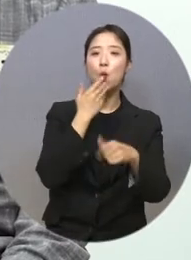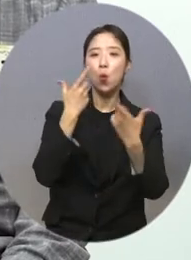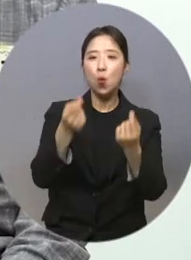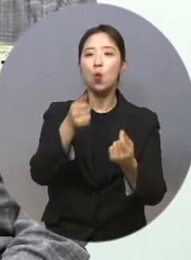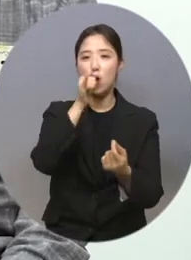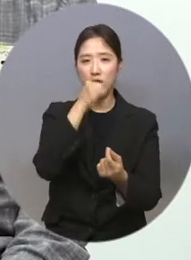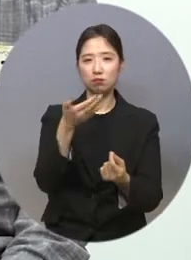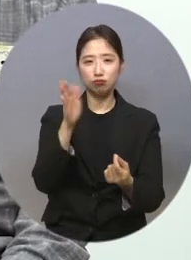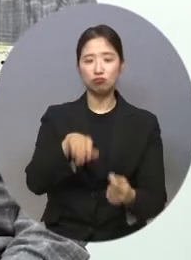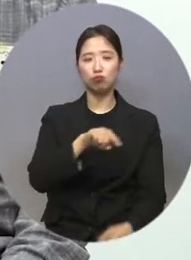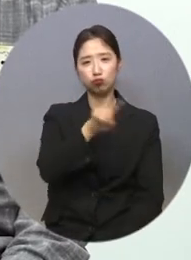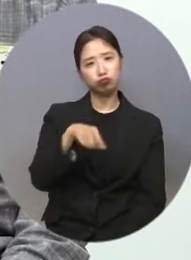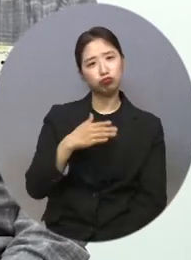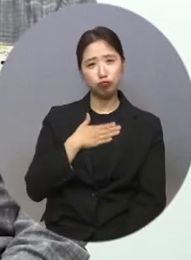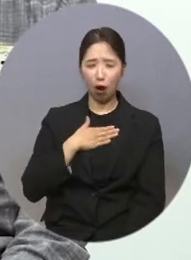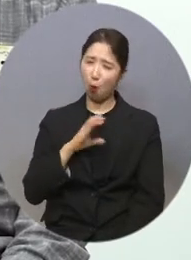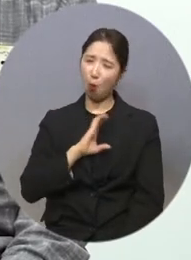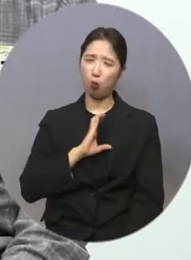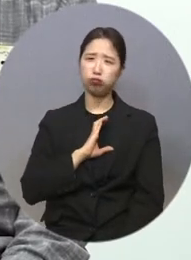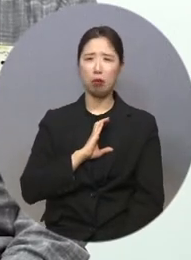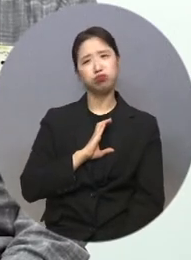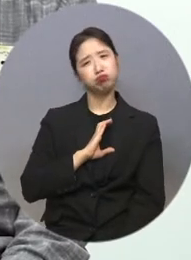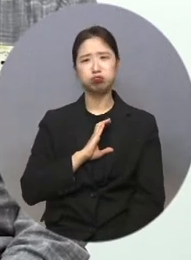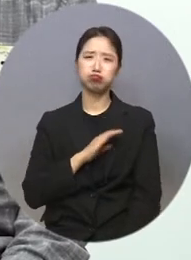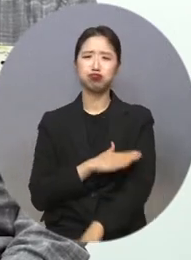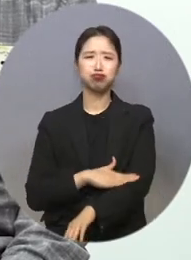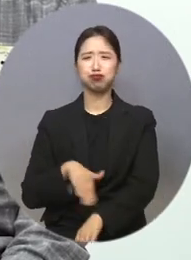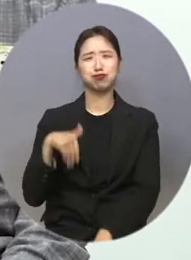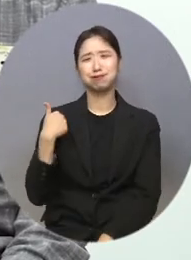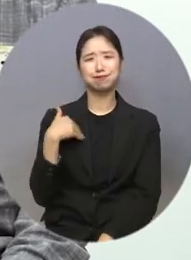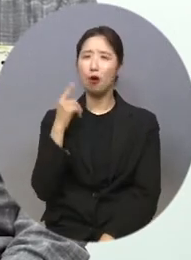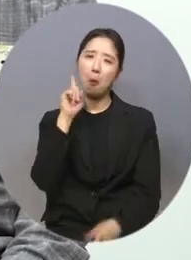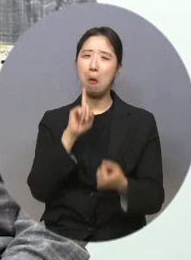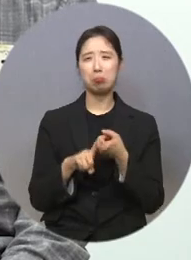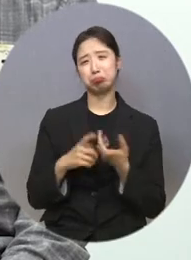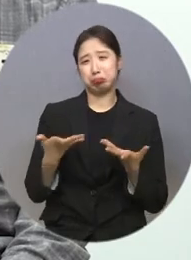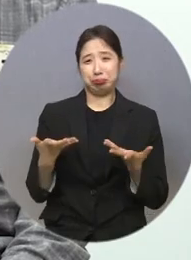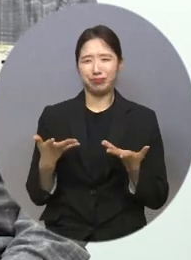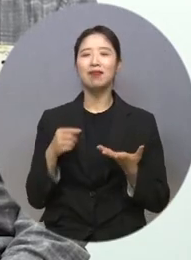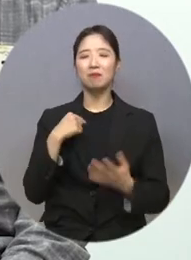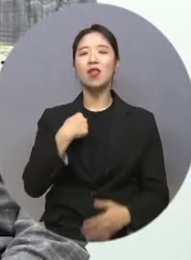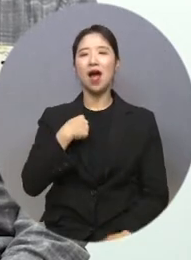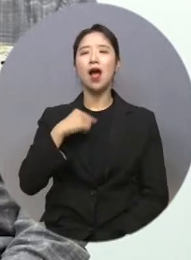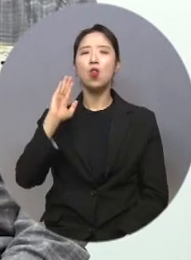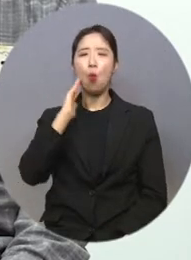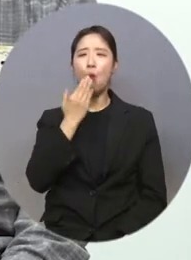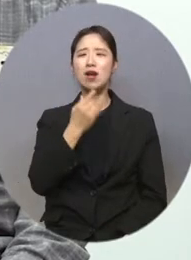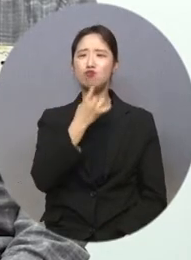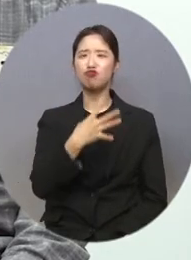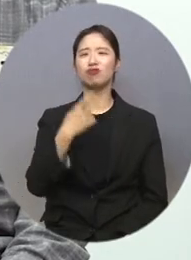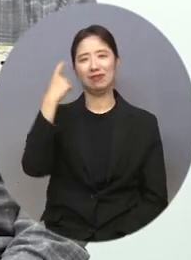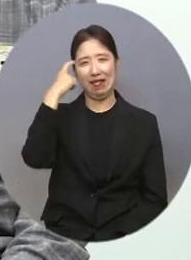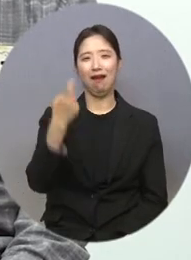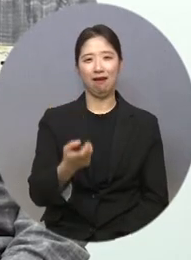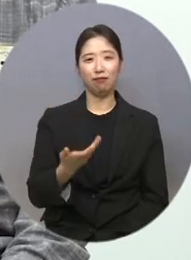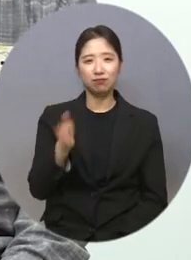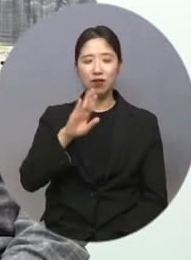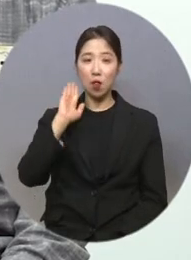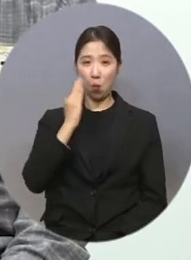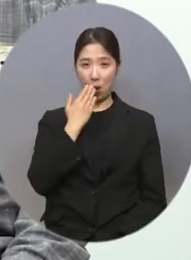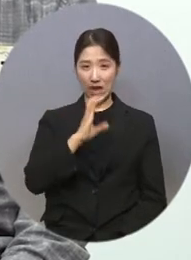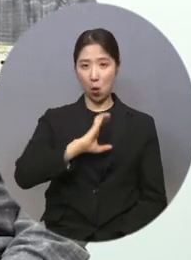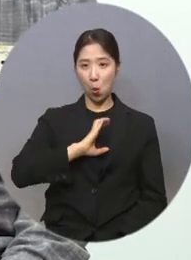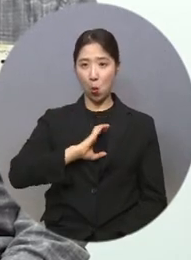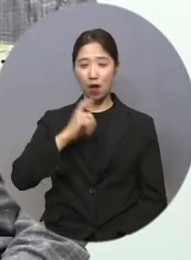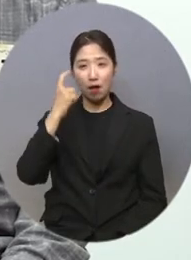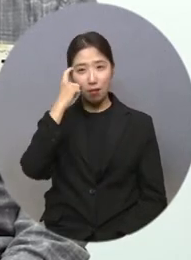그분들은 내가 코다? 잘 모르겠다. 관심 별로 없다. 이렇게 생각하시고 농인이라고 생각하시는 분들이 많아서 농인 코다라고 본인을 생각하시는